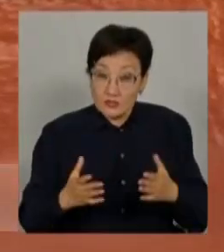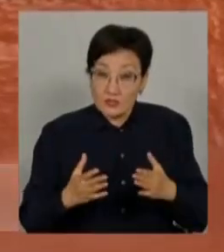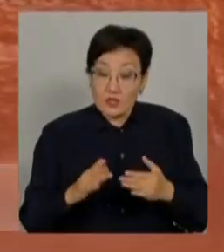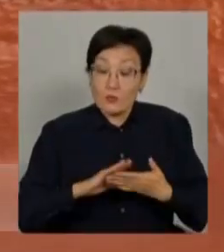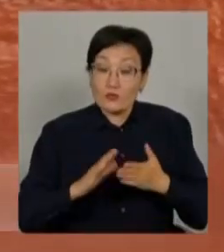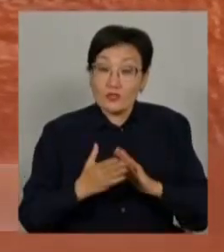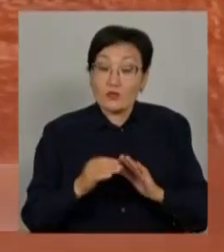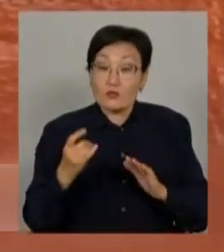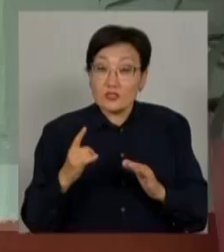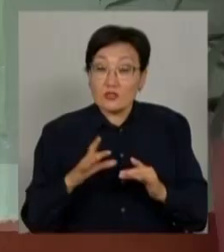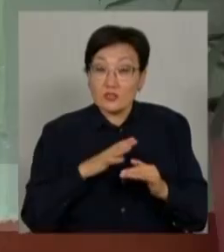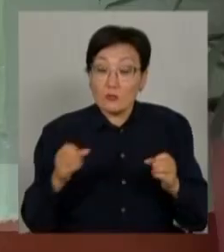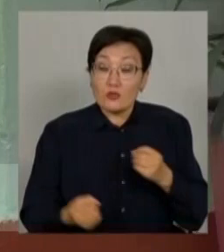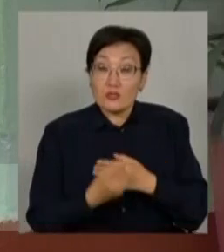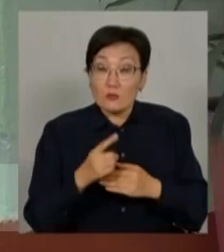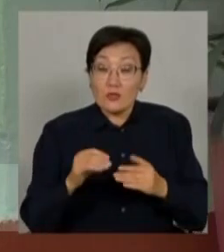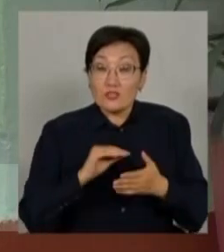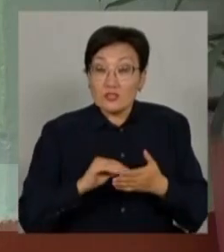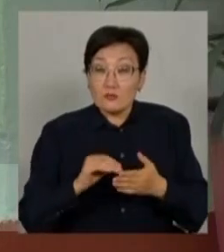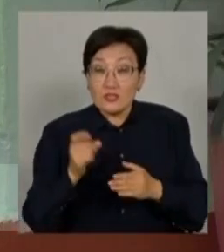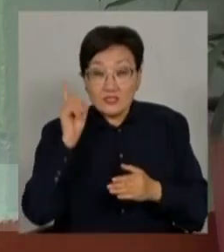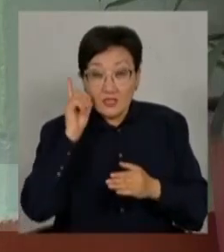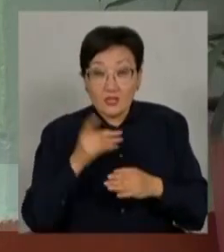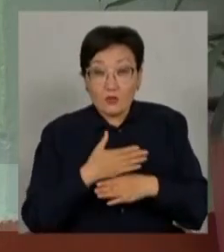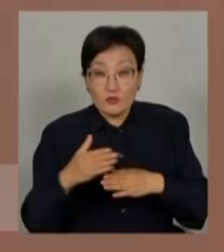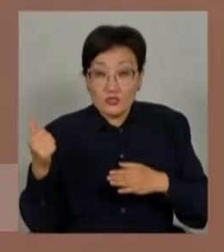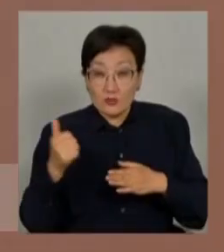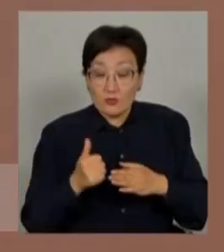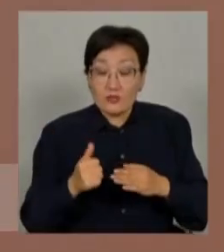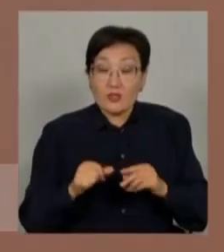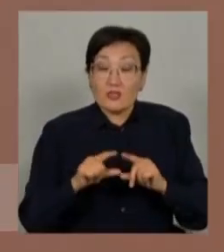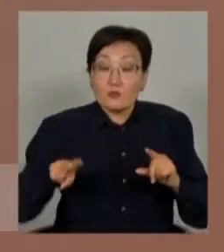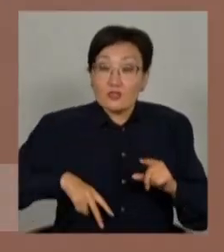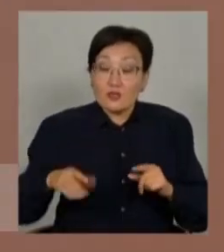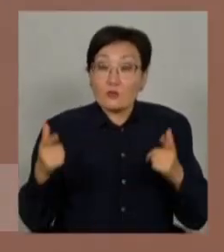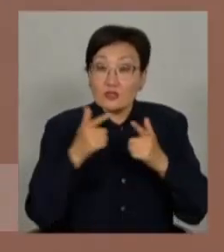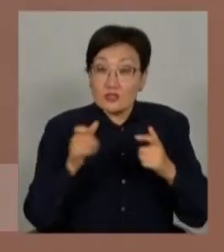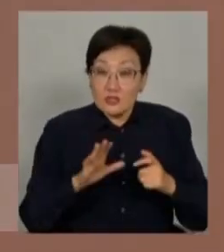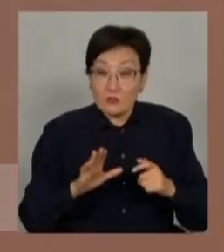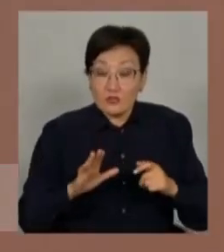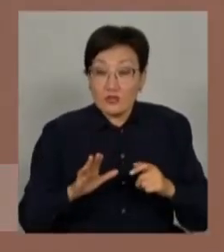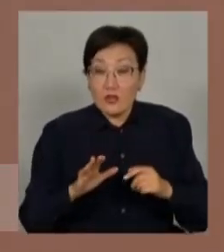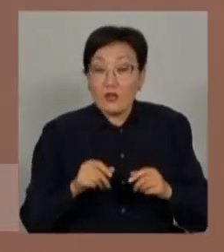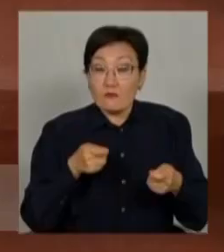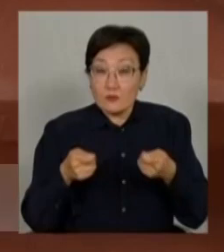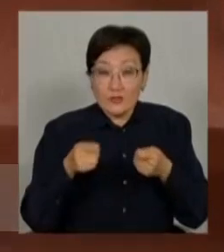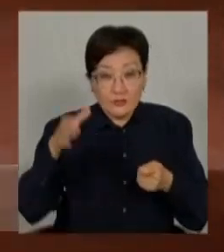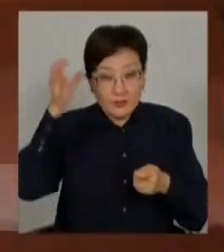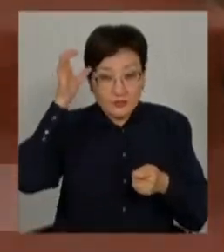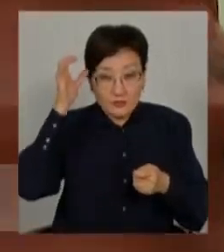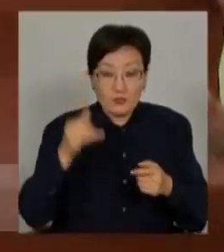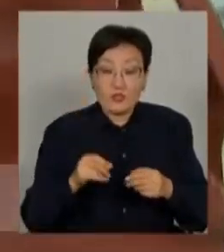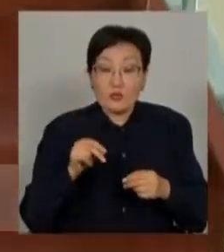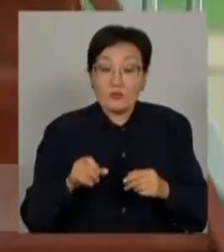и состоянии ребенка стали появляться в СМИ спустя неделю директор учебного заведения не торопился сообщать о произошедшем в управлении образования